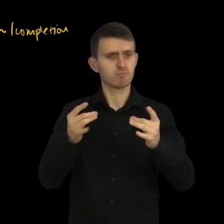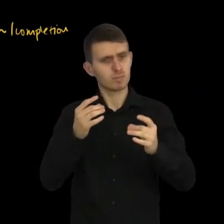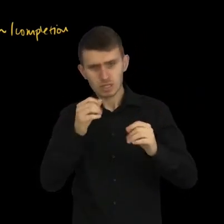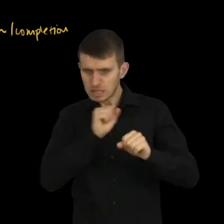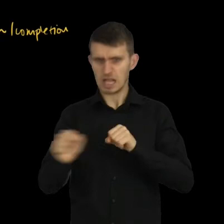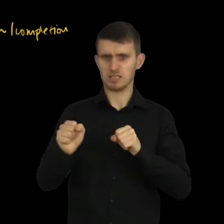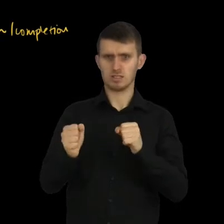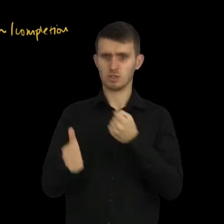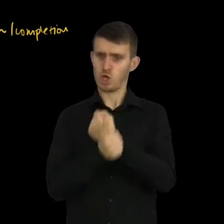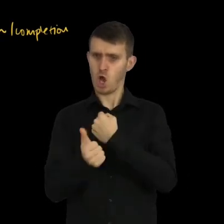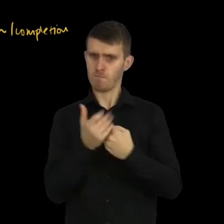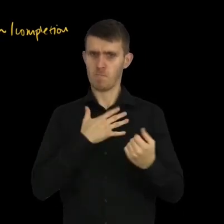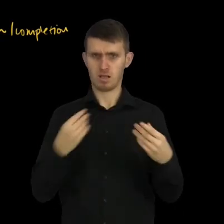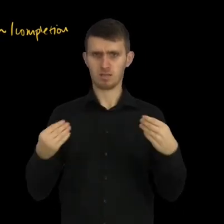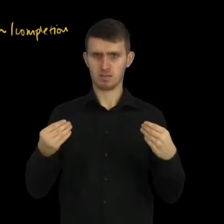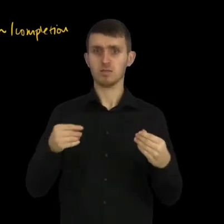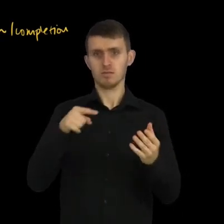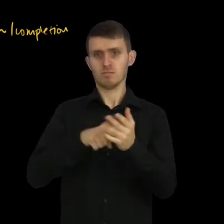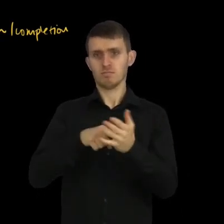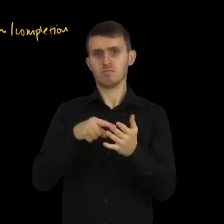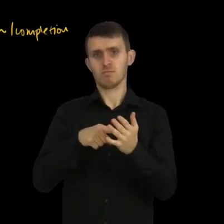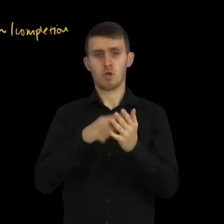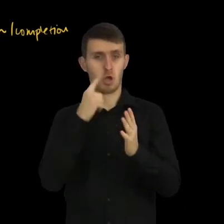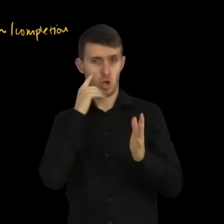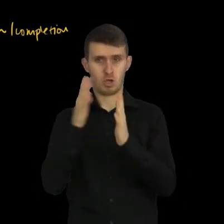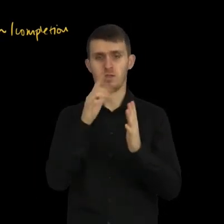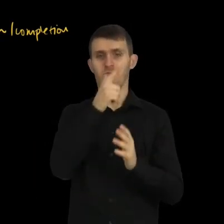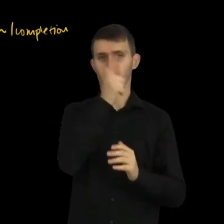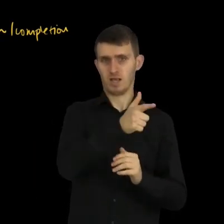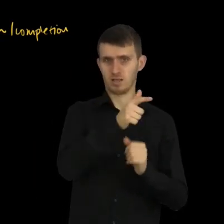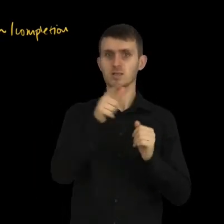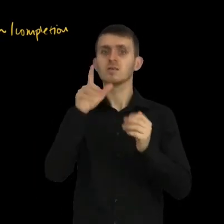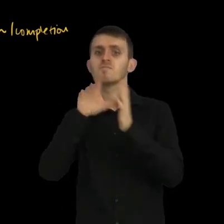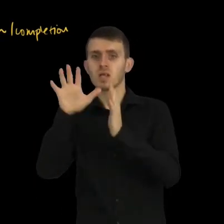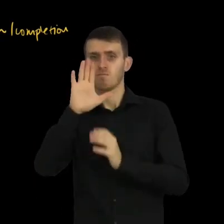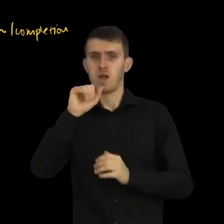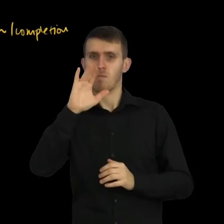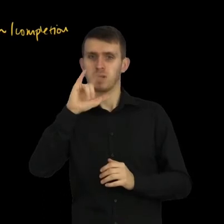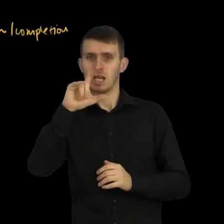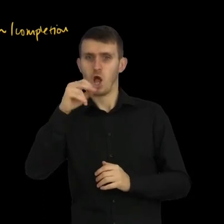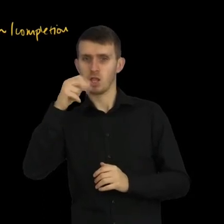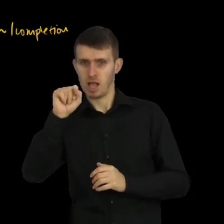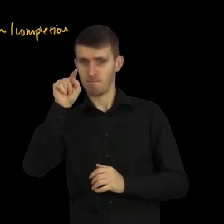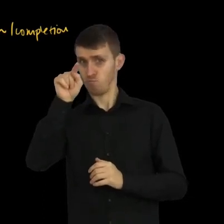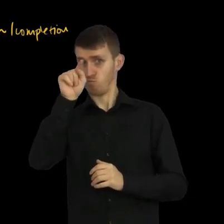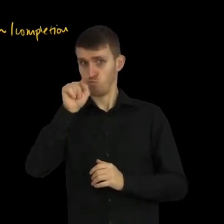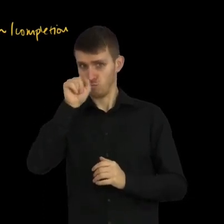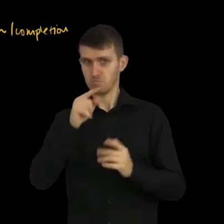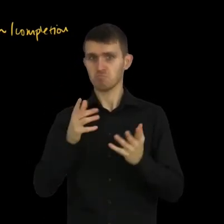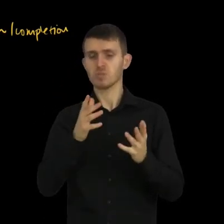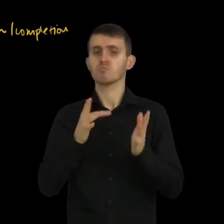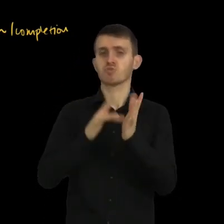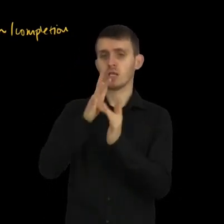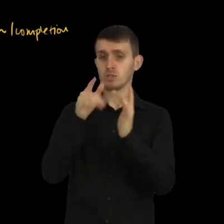ale pierwsze pisane ślady zgłębiania tajników algebry pochodzą ze starożytnej babilonii oni mniej